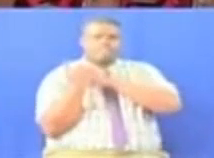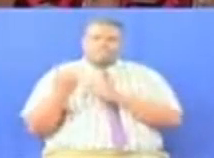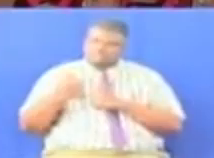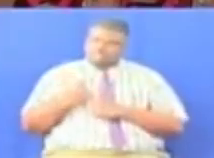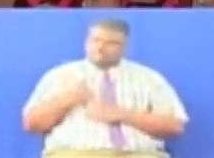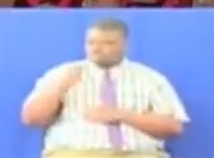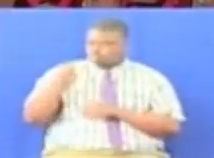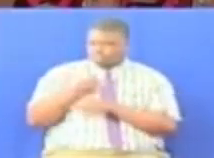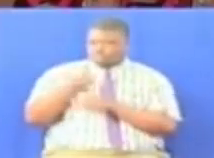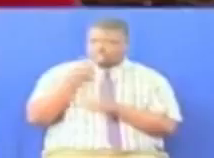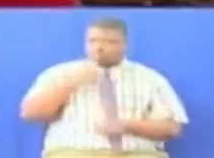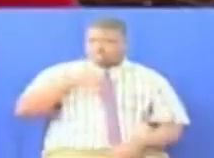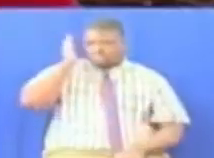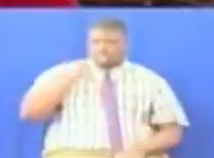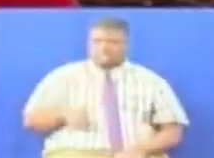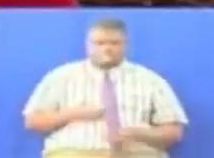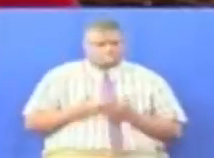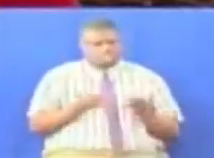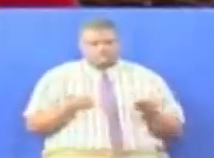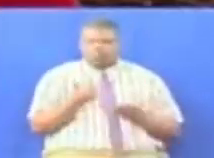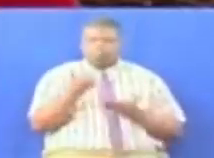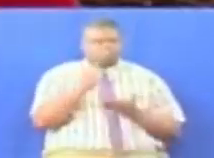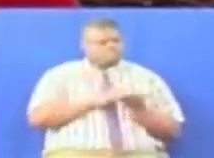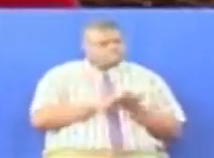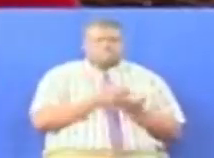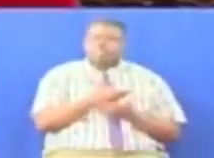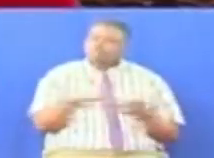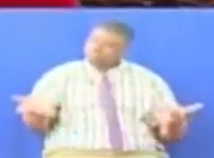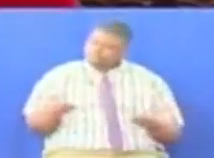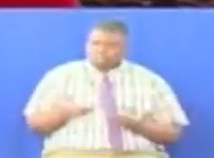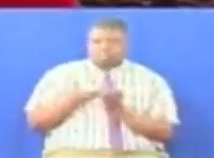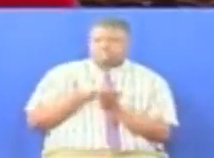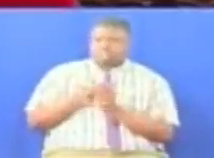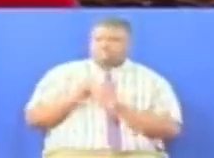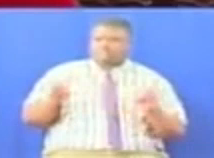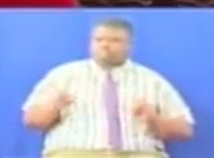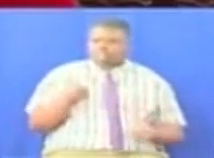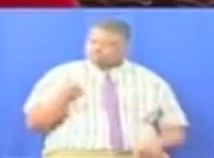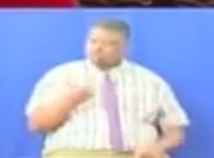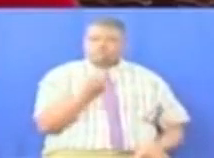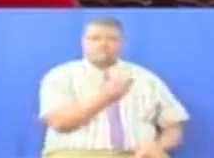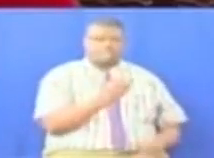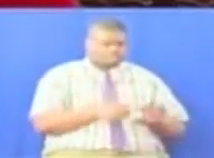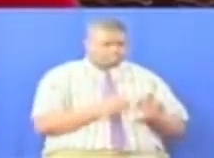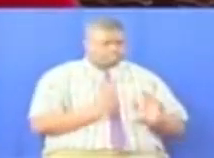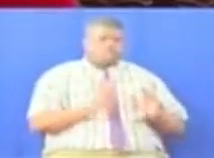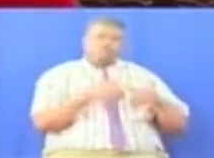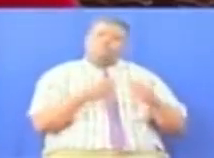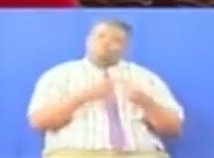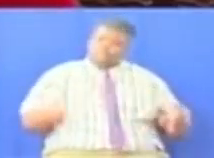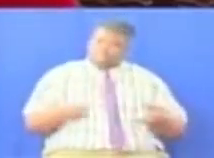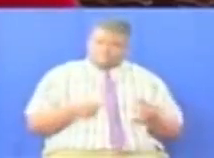kwa watumishi wa umma. Hakuna sababu ya msingi juu ya mapendekezo ya kifungu cha 4 kifungu kidogo cha 4, na hivyo kambi rasmi ya upinzani inapendekeza